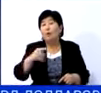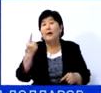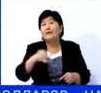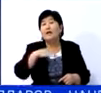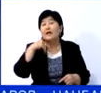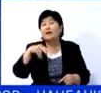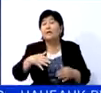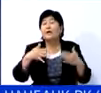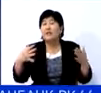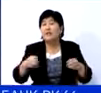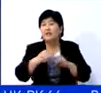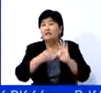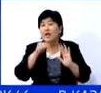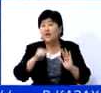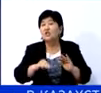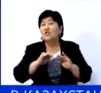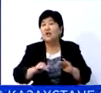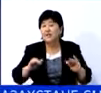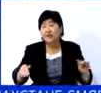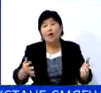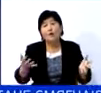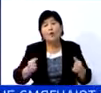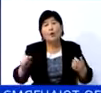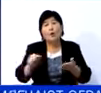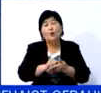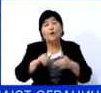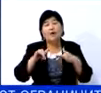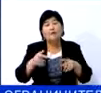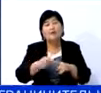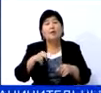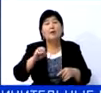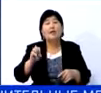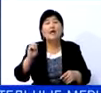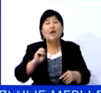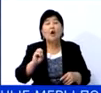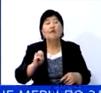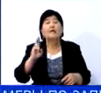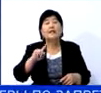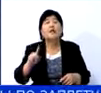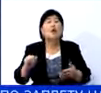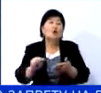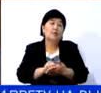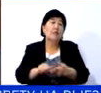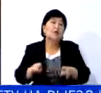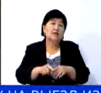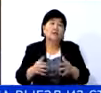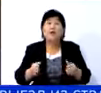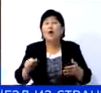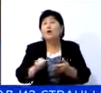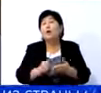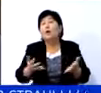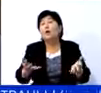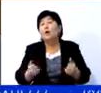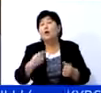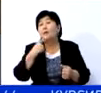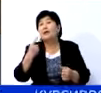класс пойдут свыше 19 тысяч детей. Прием документа ведется через портал EGOV.KZ и в бумажном виде. Прием в первый класс